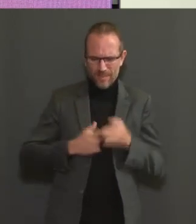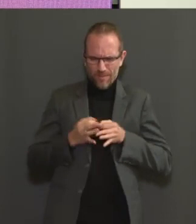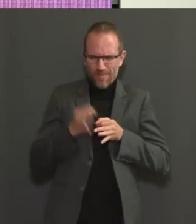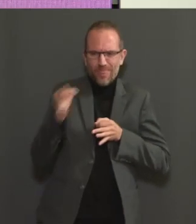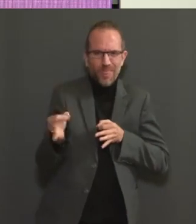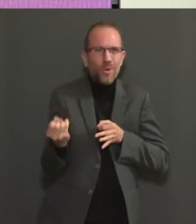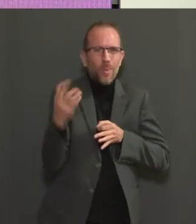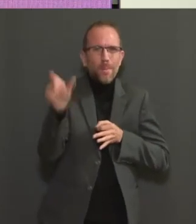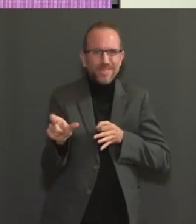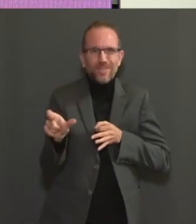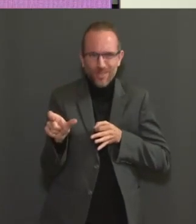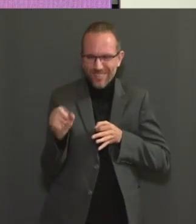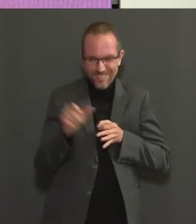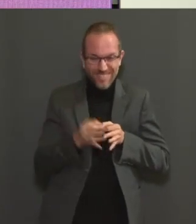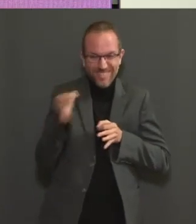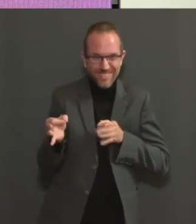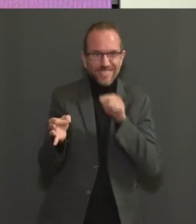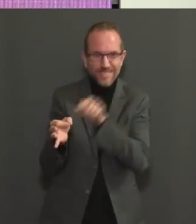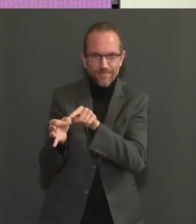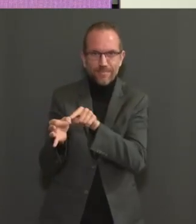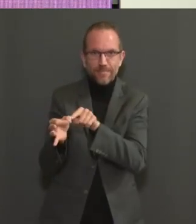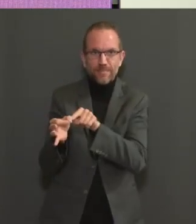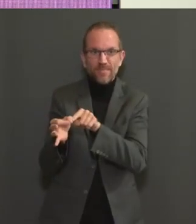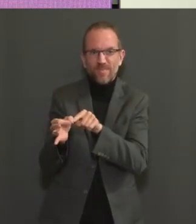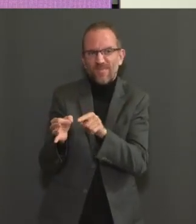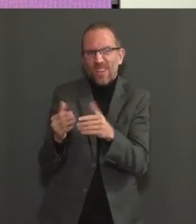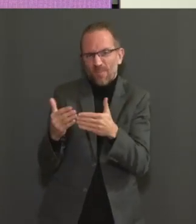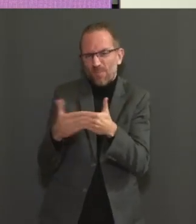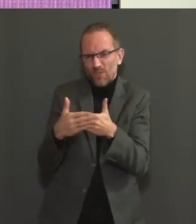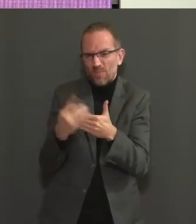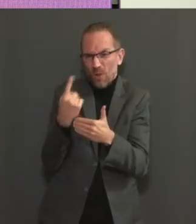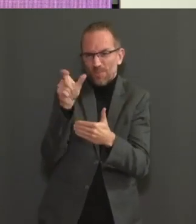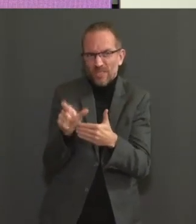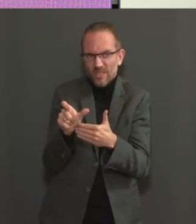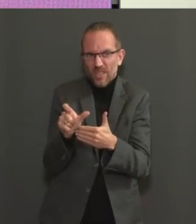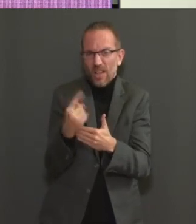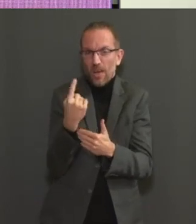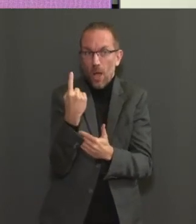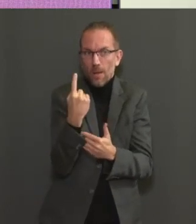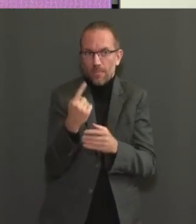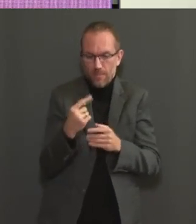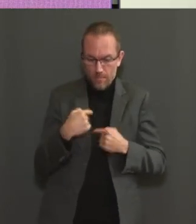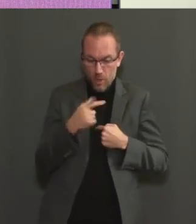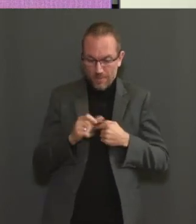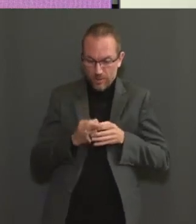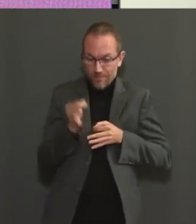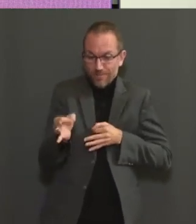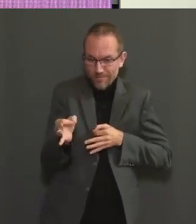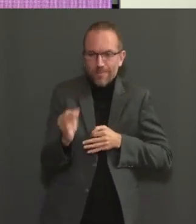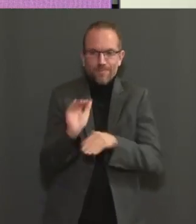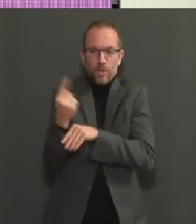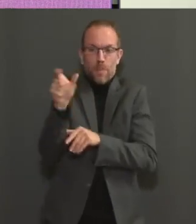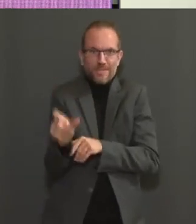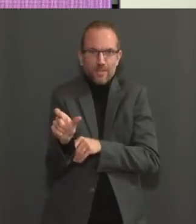flirte avec le 1 et on sait que lorsqu'elle dépasse le 1, la situation peut petit à petit s'emballer et